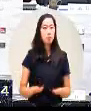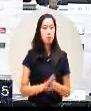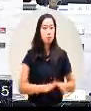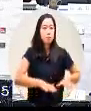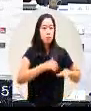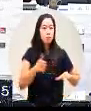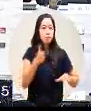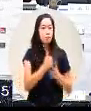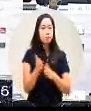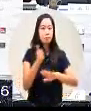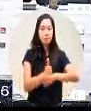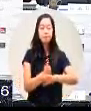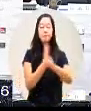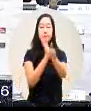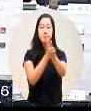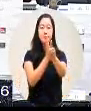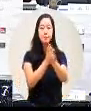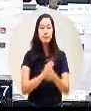议员发言了。